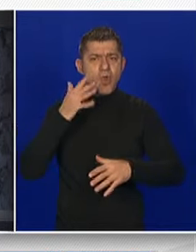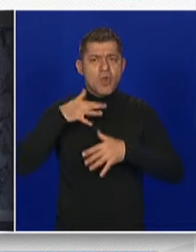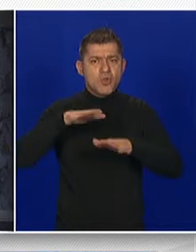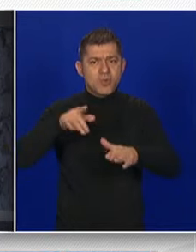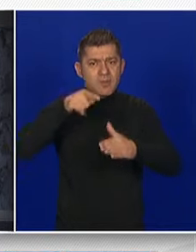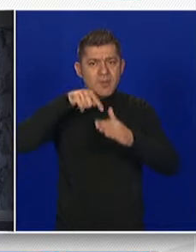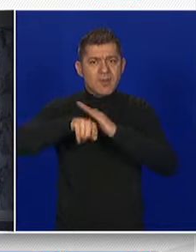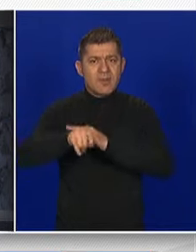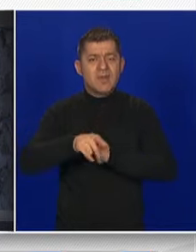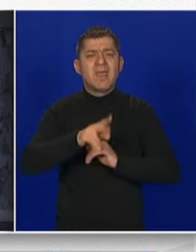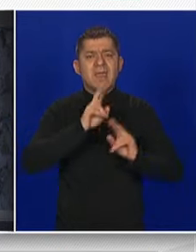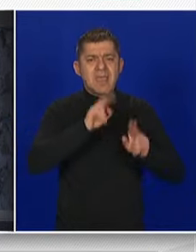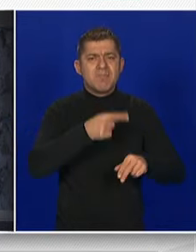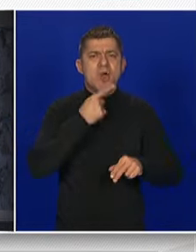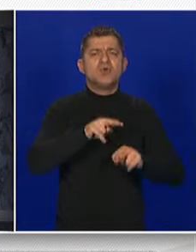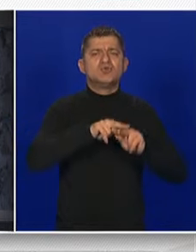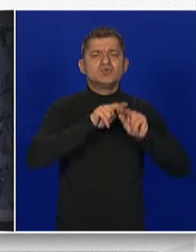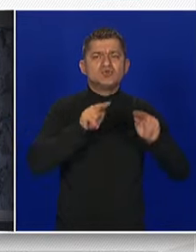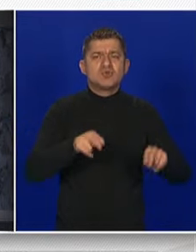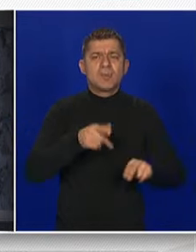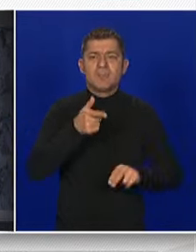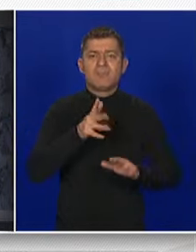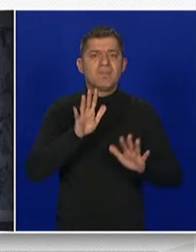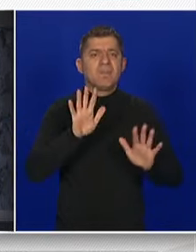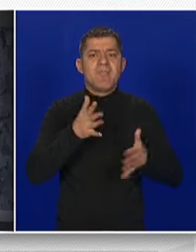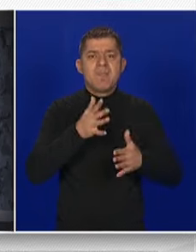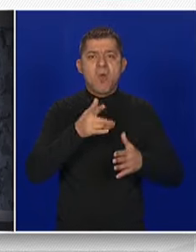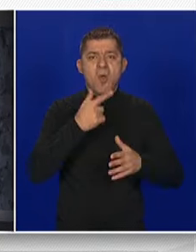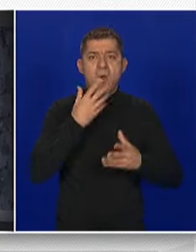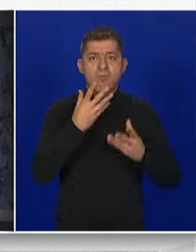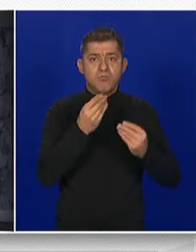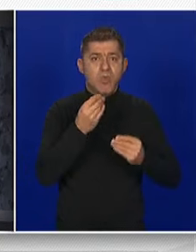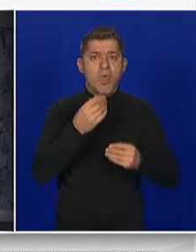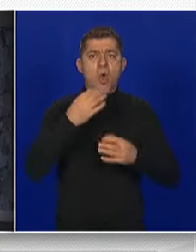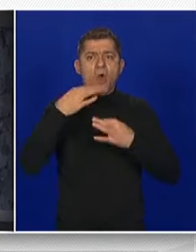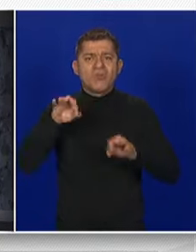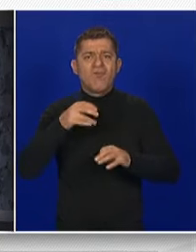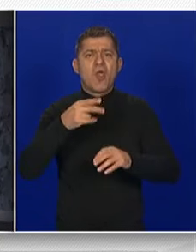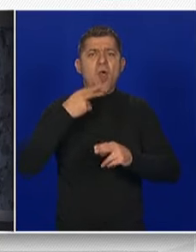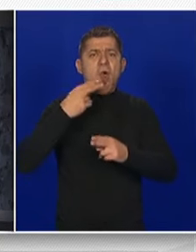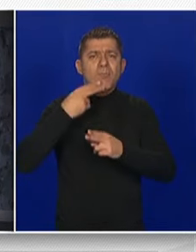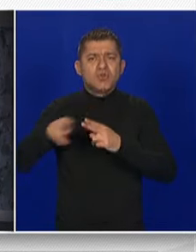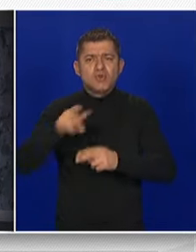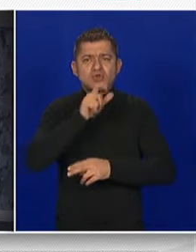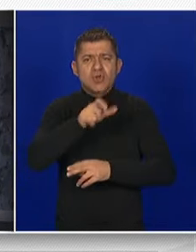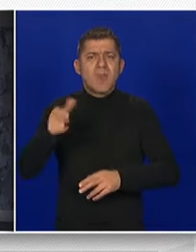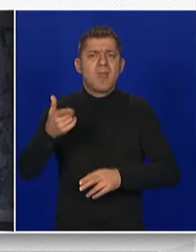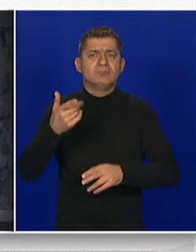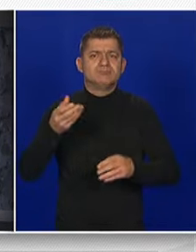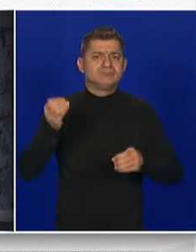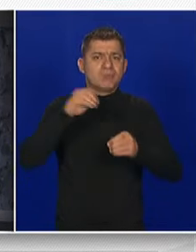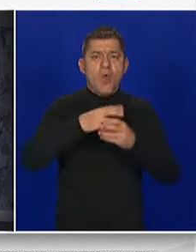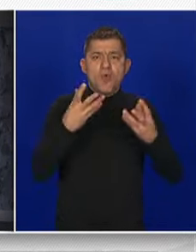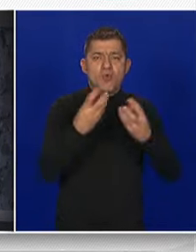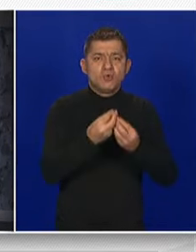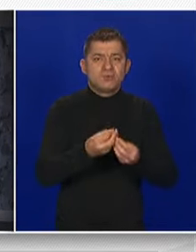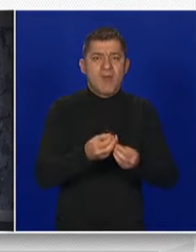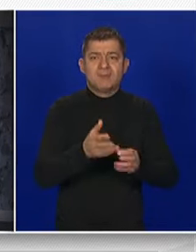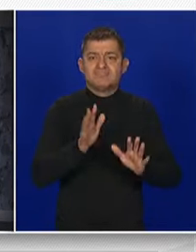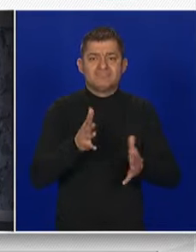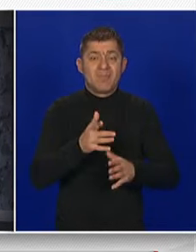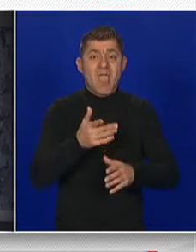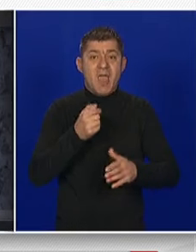da neke parnice se ne mogu održati ukoliko se ograniči broj ljudi na